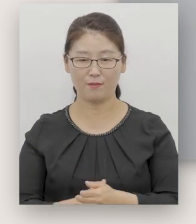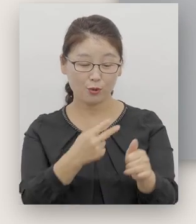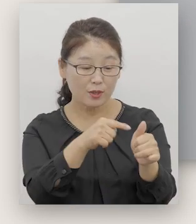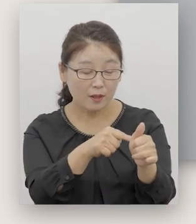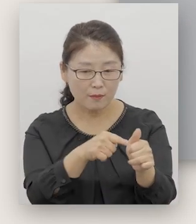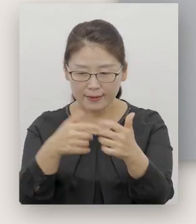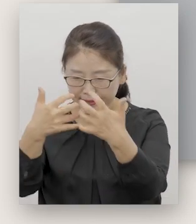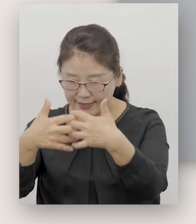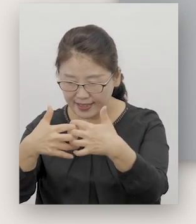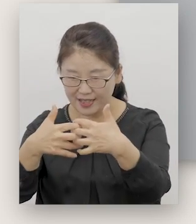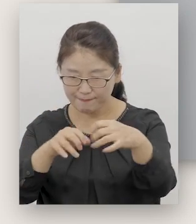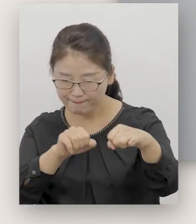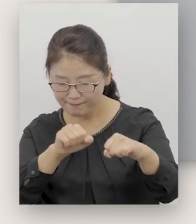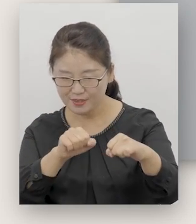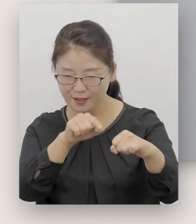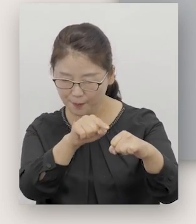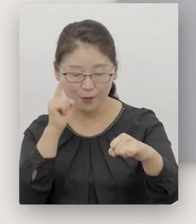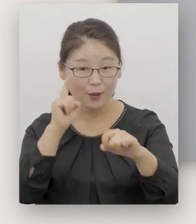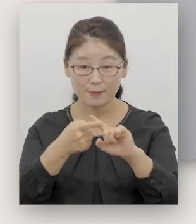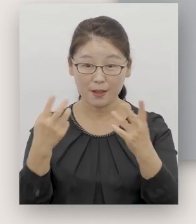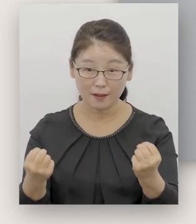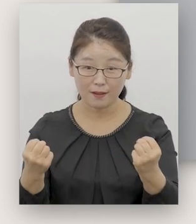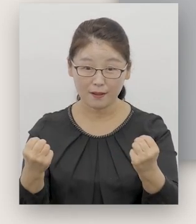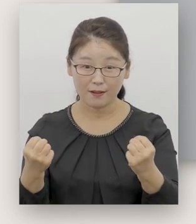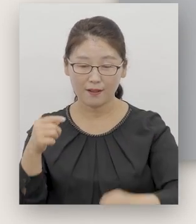모티브들을 저렇게 아까 보셨던 것처럼 이제 각각의 작업이